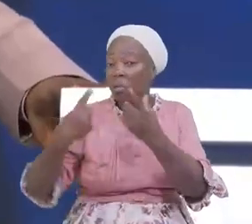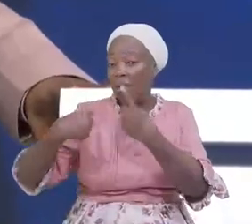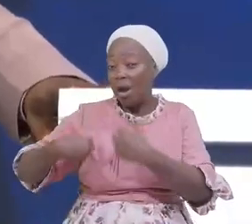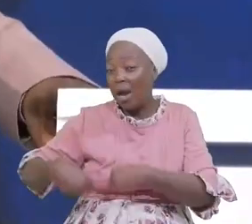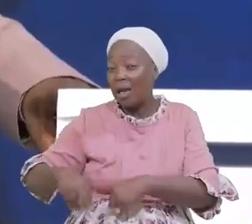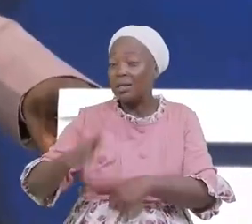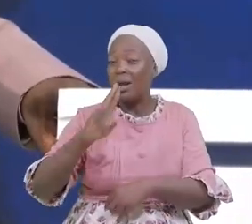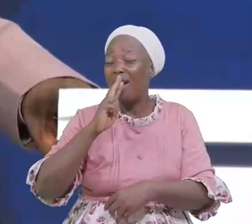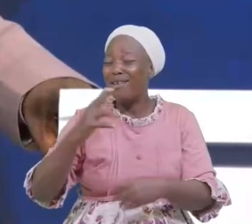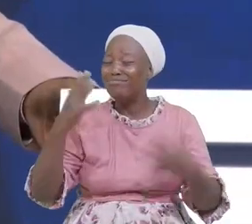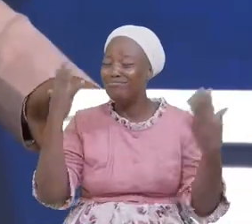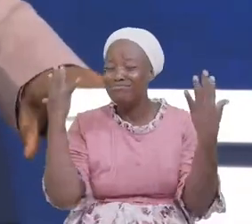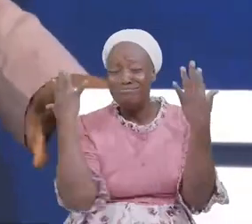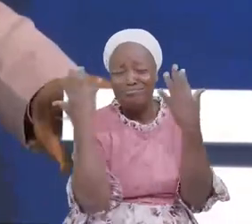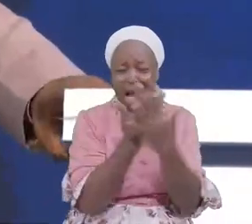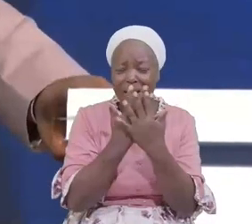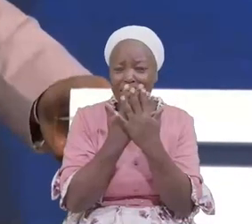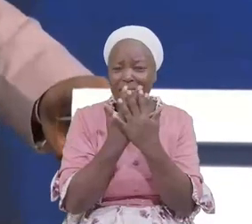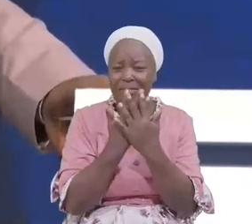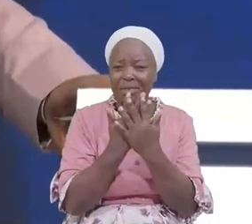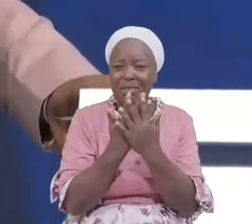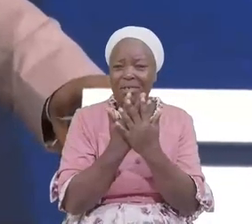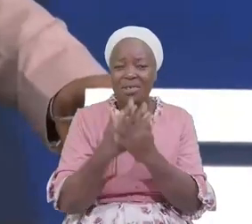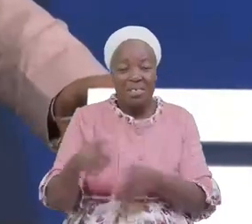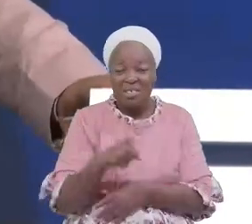Certains cœurs sont assombris.